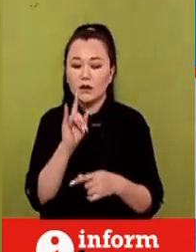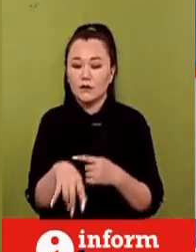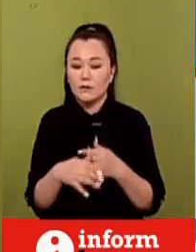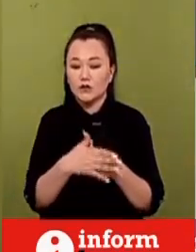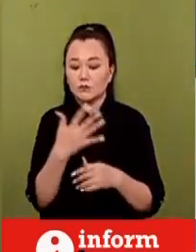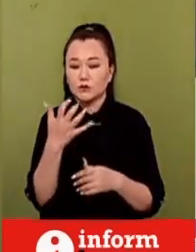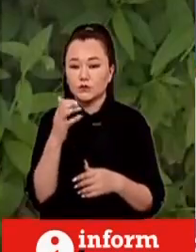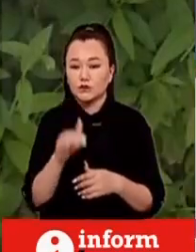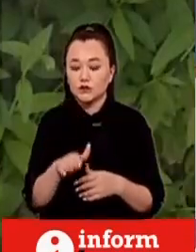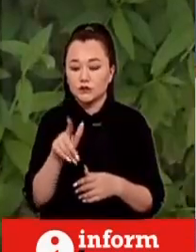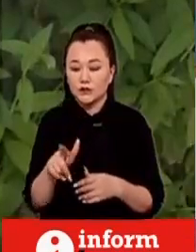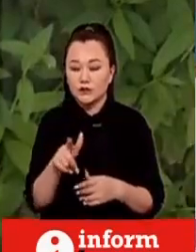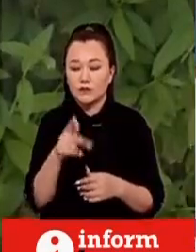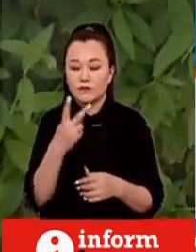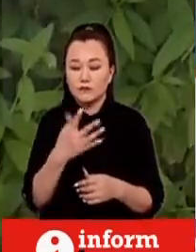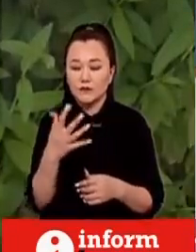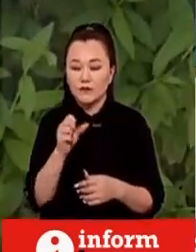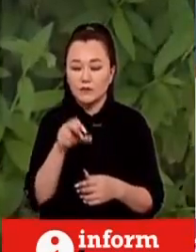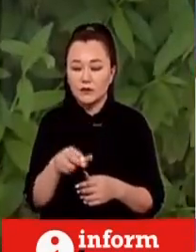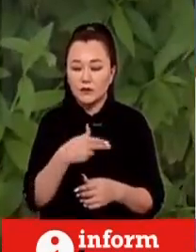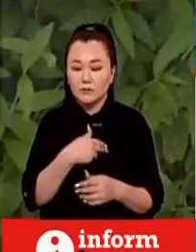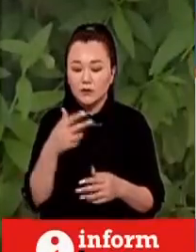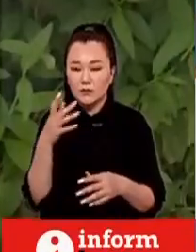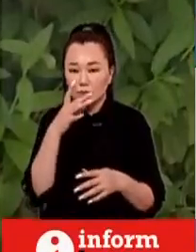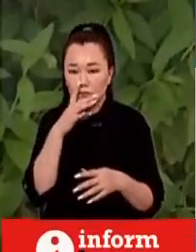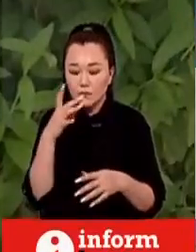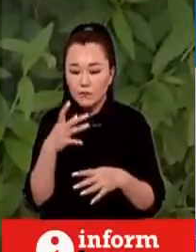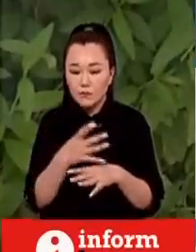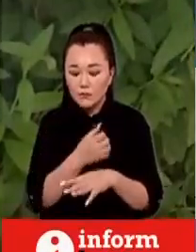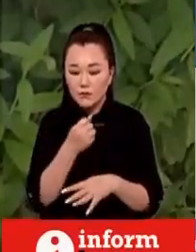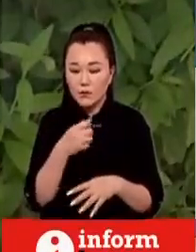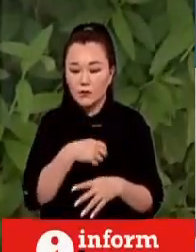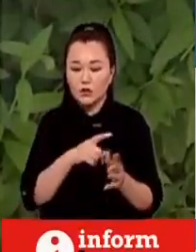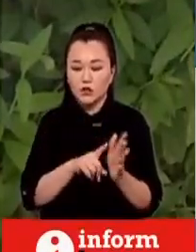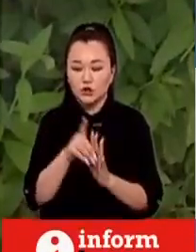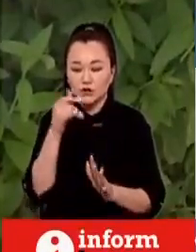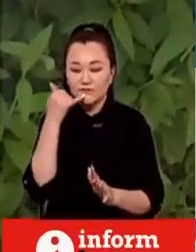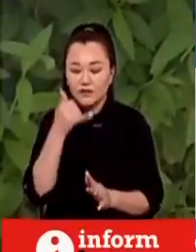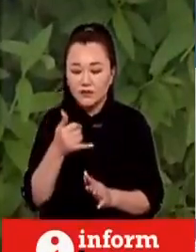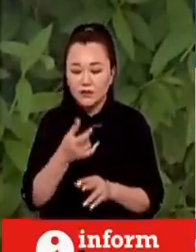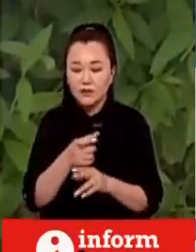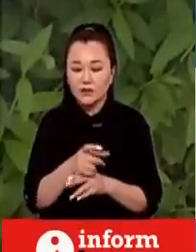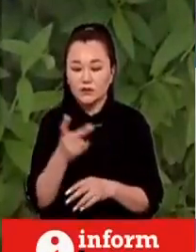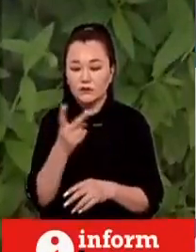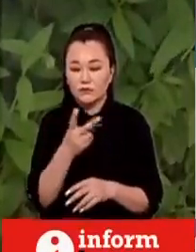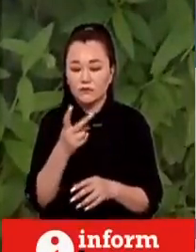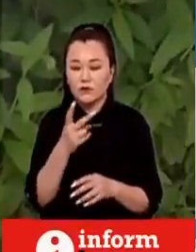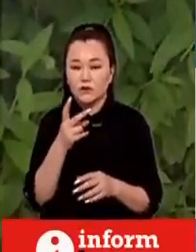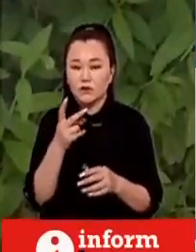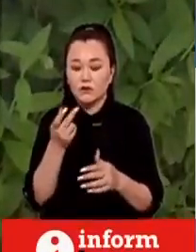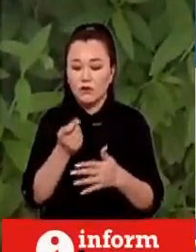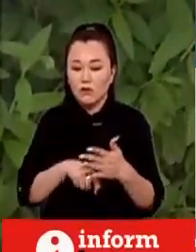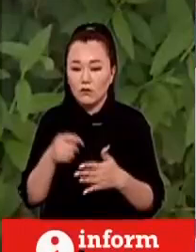на 500 000 тенге. 25 апреля мы выявили. Начали звонить. Эти двое недоступны.